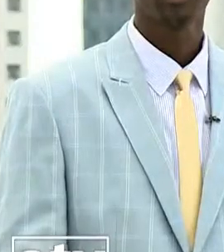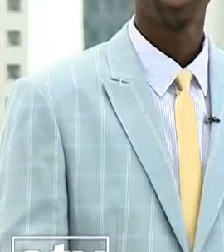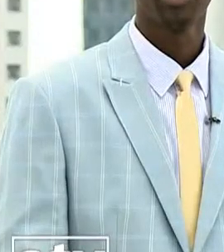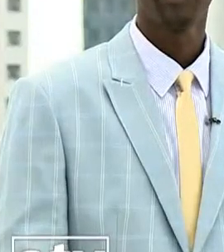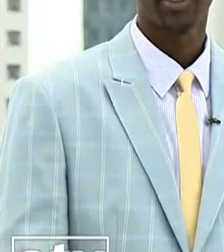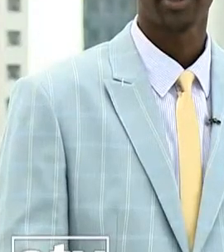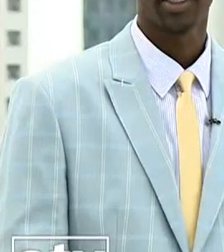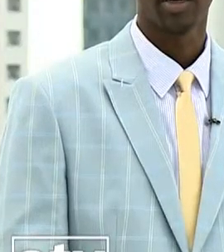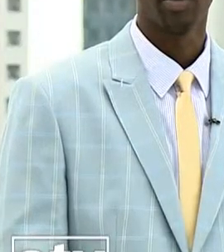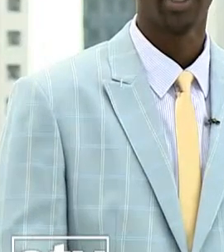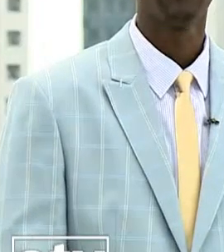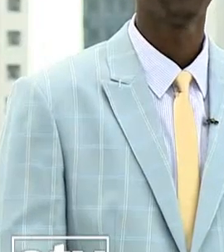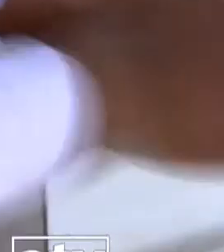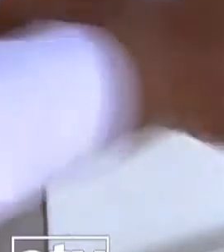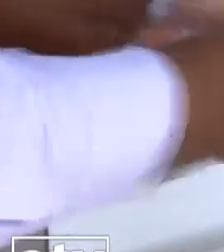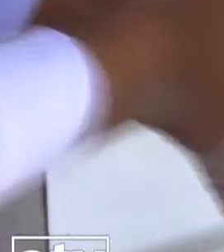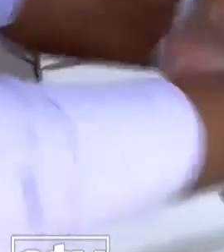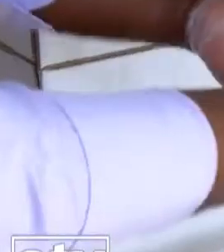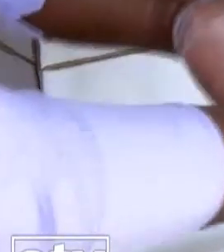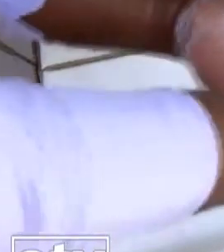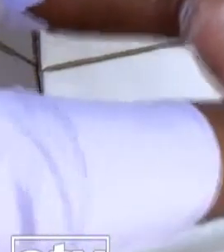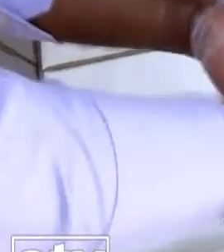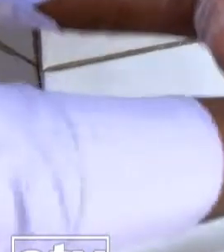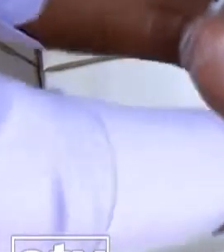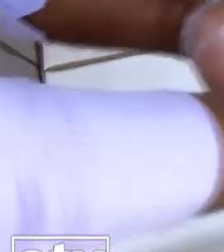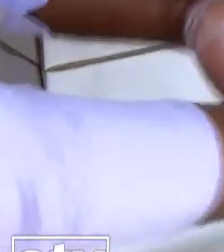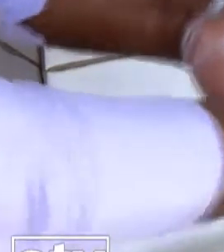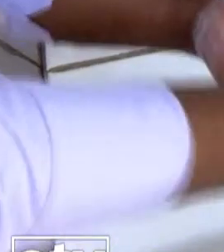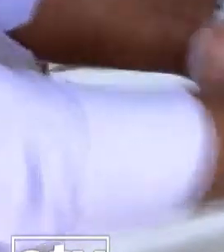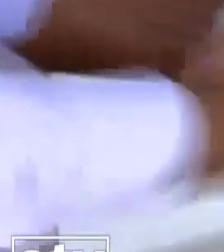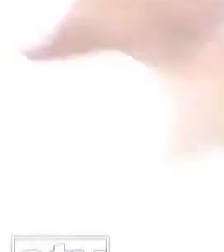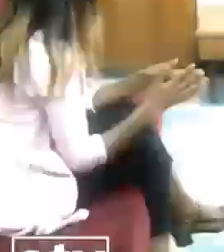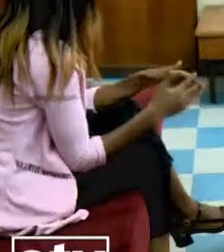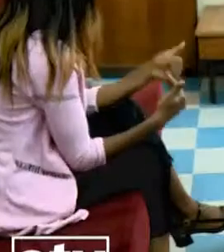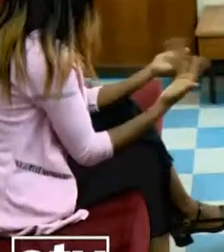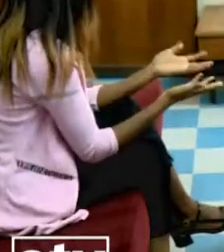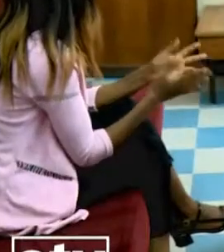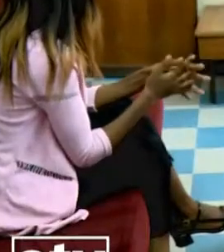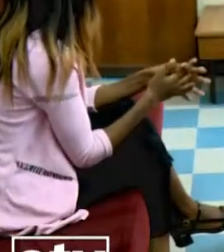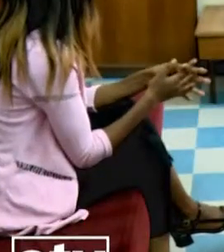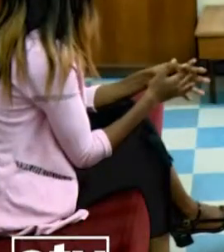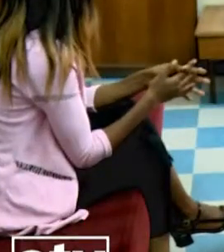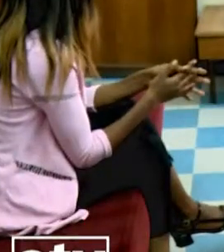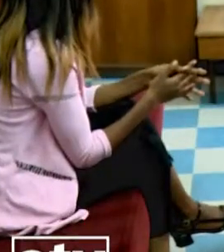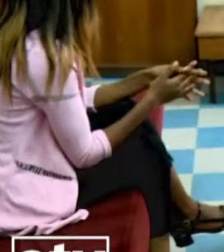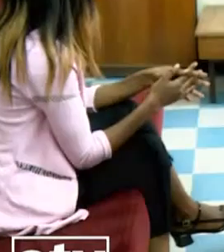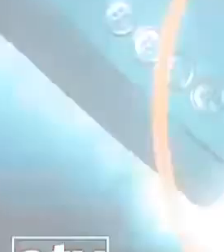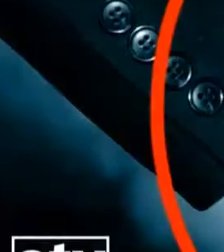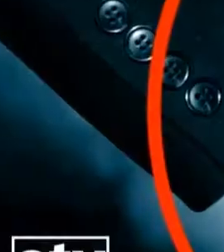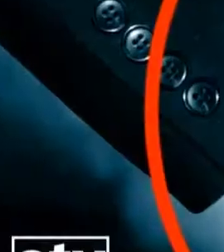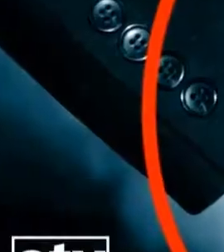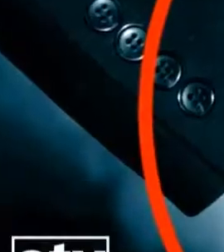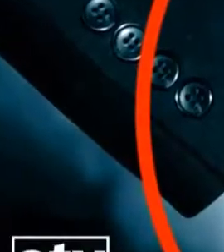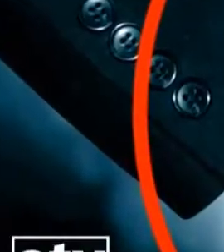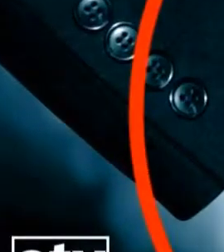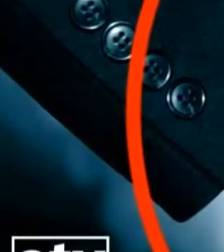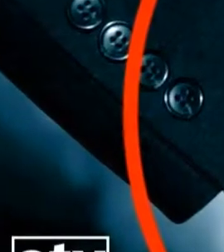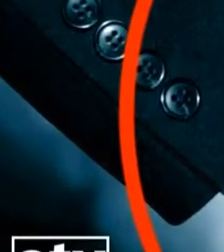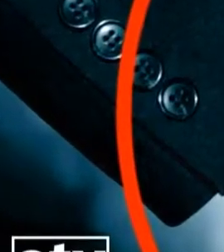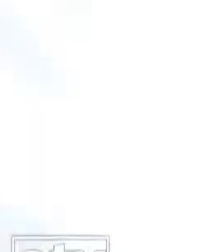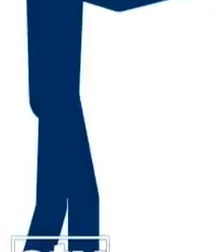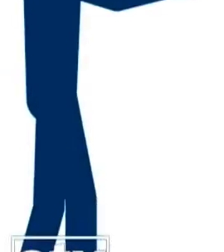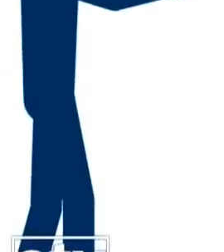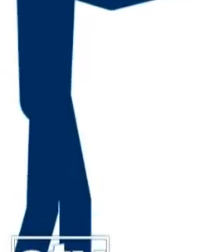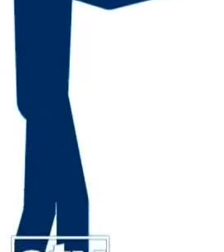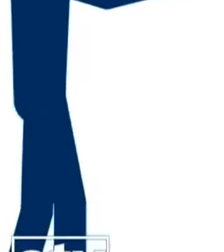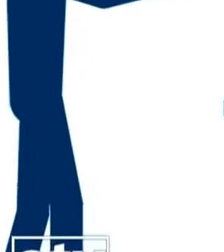سيانو غوهر تغنو فيروس كورونا فضلاً قعمها غا كودق بيو يسابون حتىقين غوبها اي دادكو كوبادن يهين سيدو كلانا